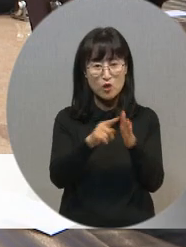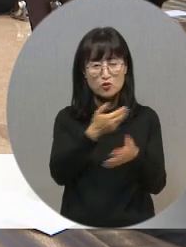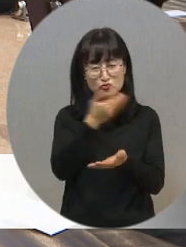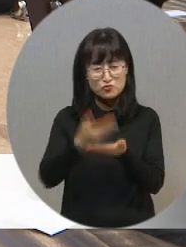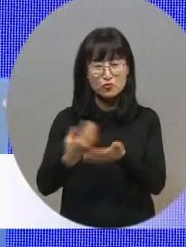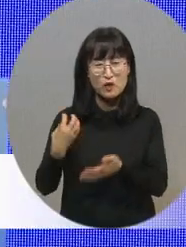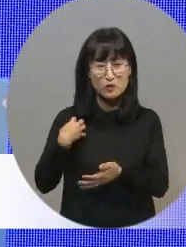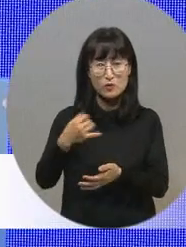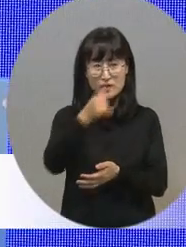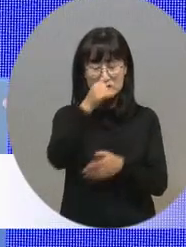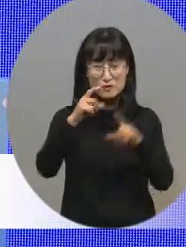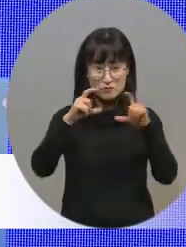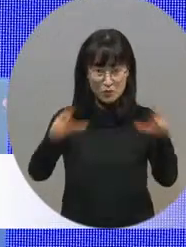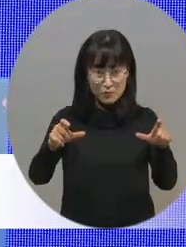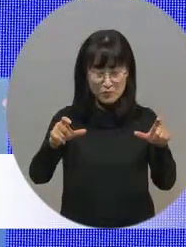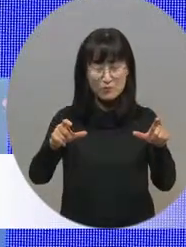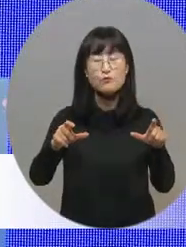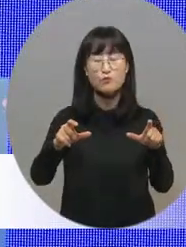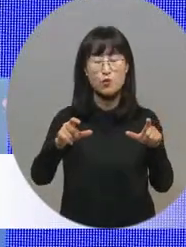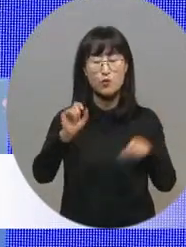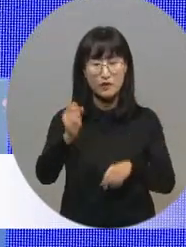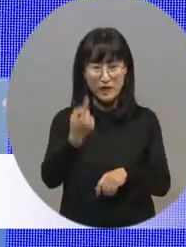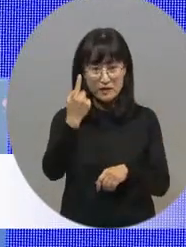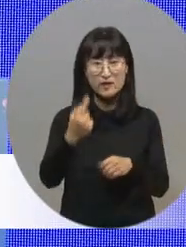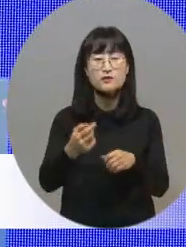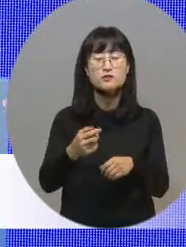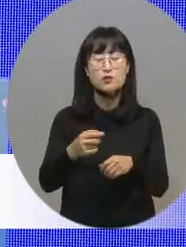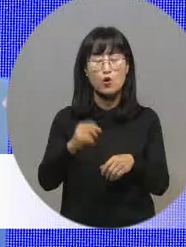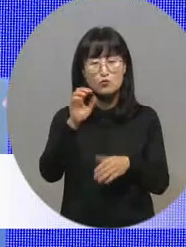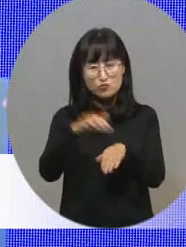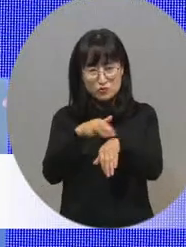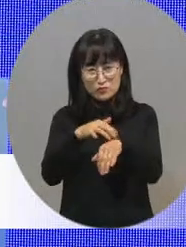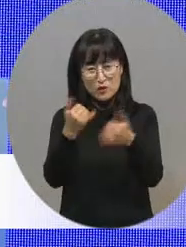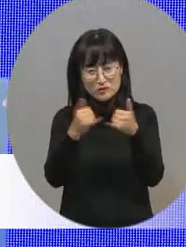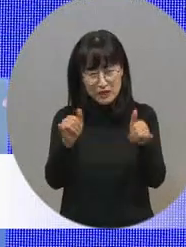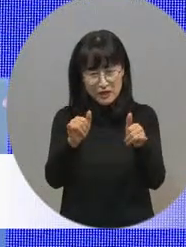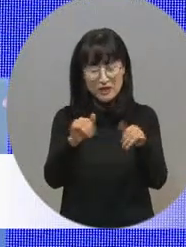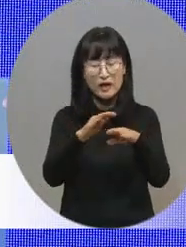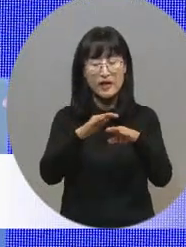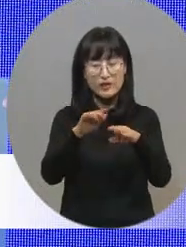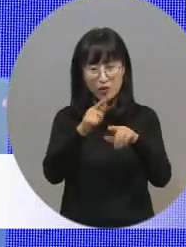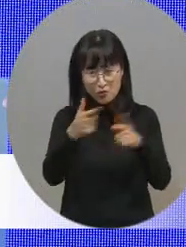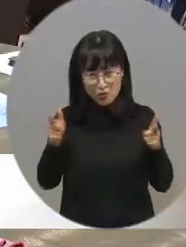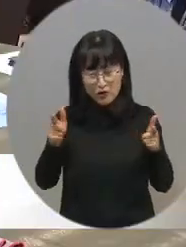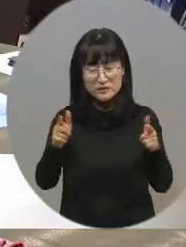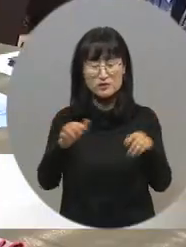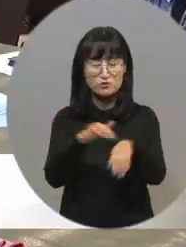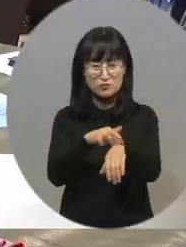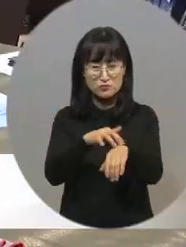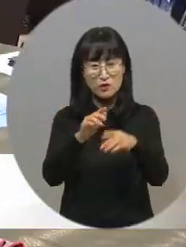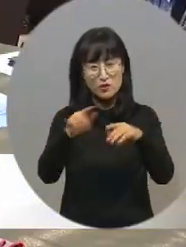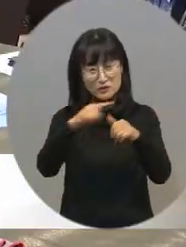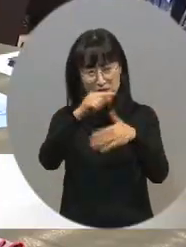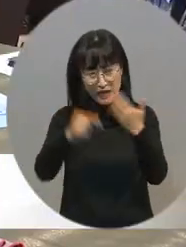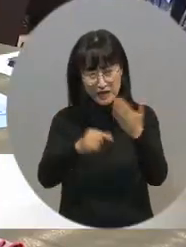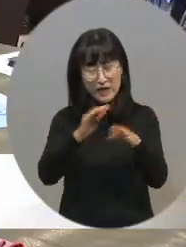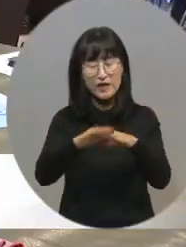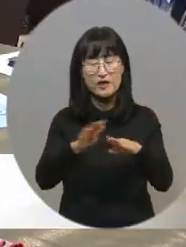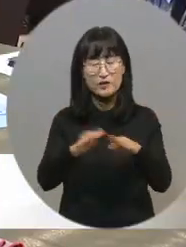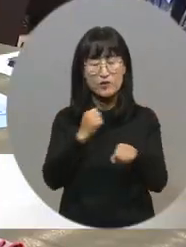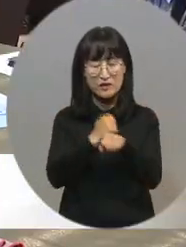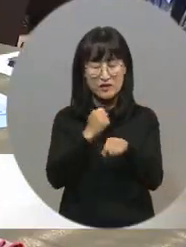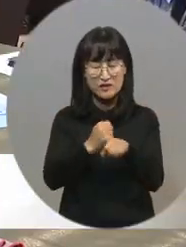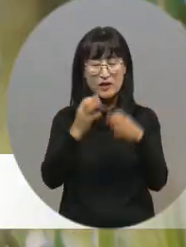이번 선포식을 계기로 교통약자의 이동지원 서비스를 해결하고 OK 전남 시대를 여는데 최선을